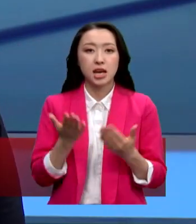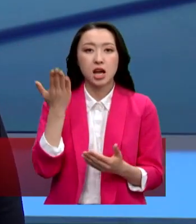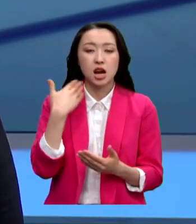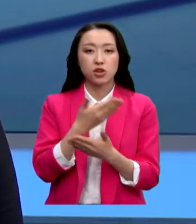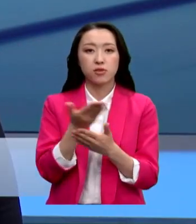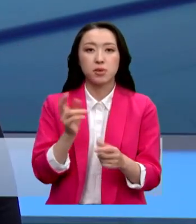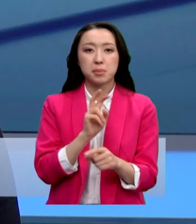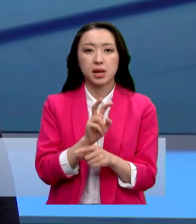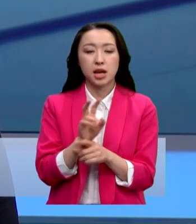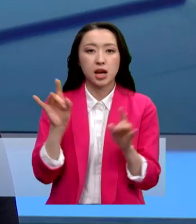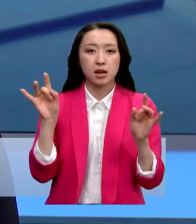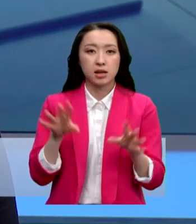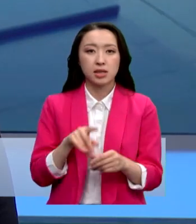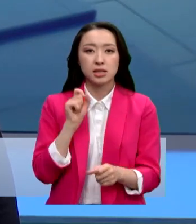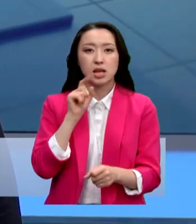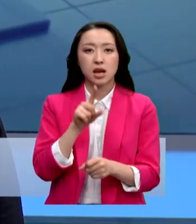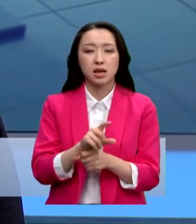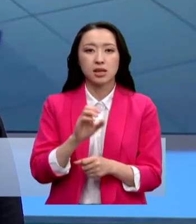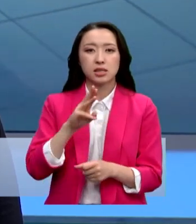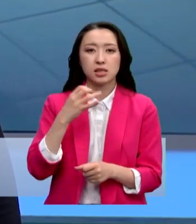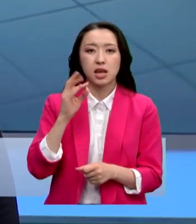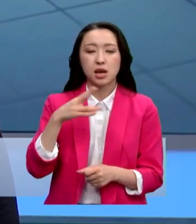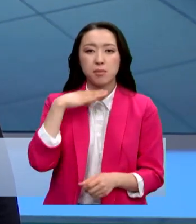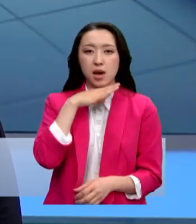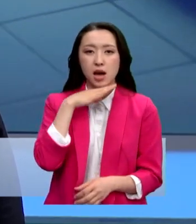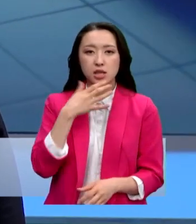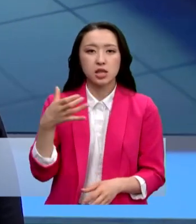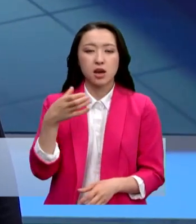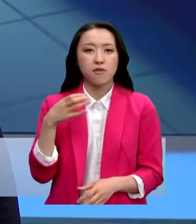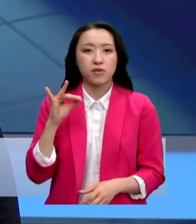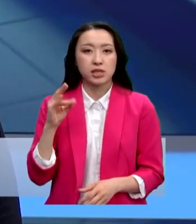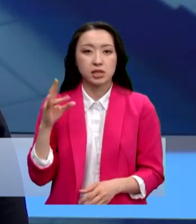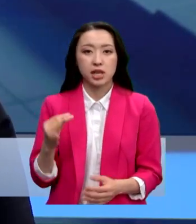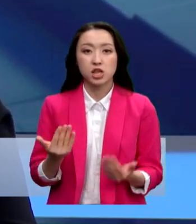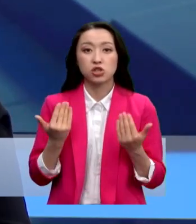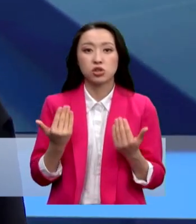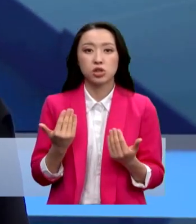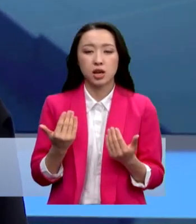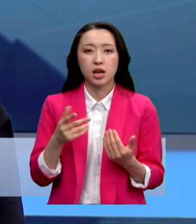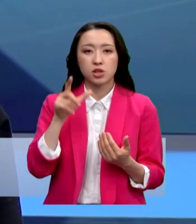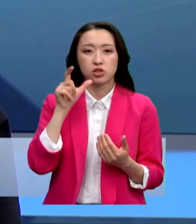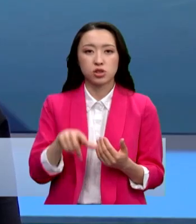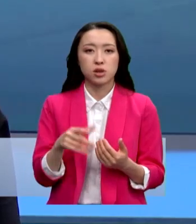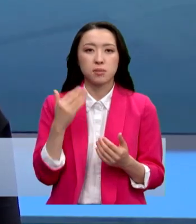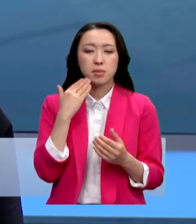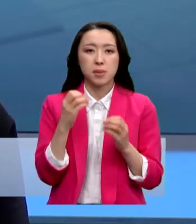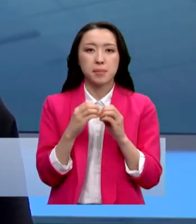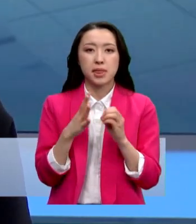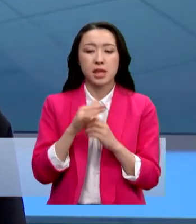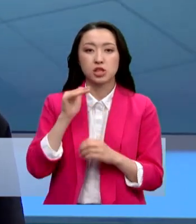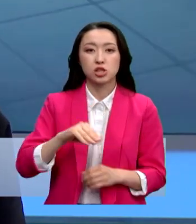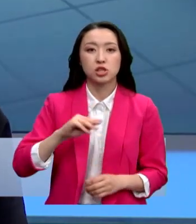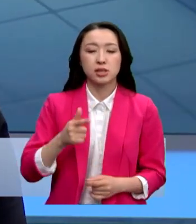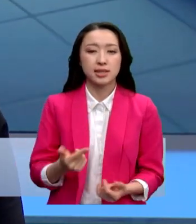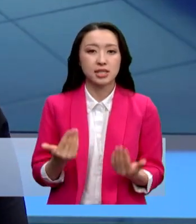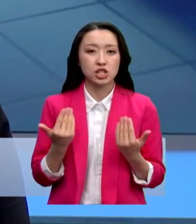в заведение общественного питания, вы заказывали стейк, виски и так далее, то сейчас, как правило, и это был чек порядка 15 тысяч тенге, то